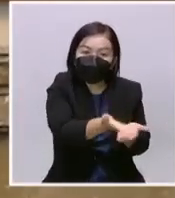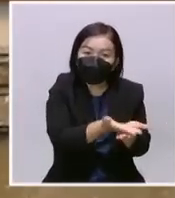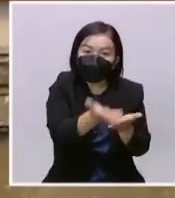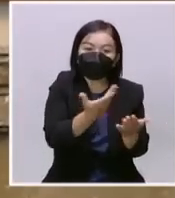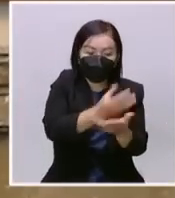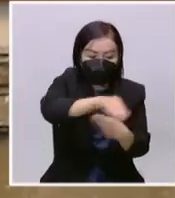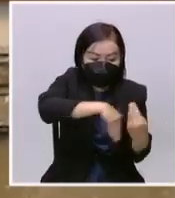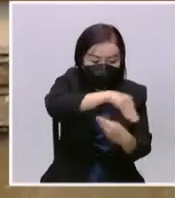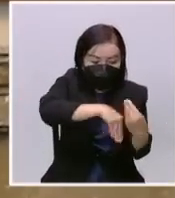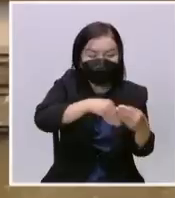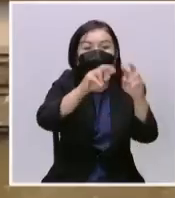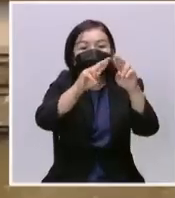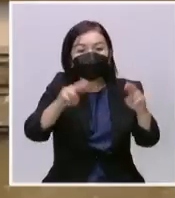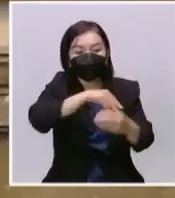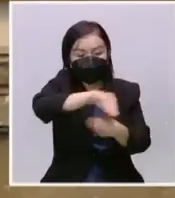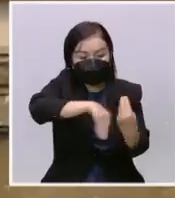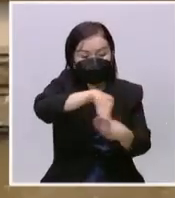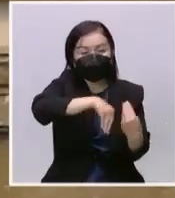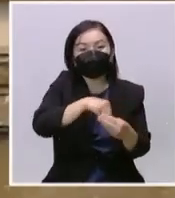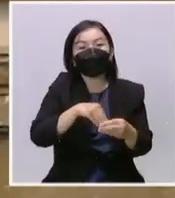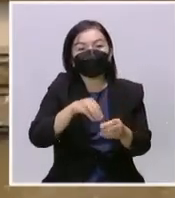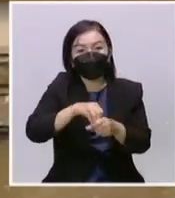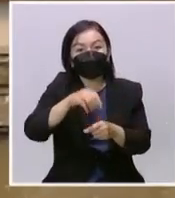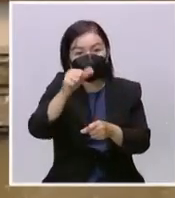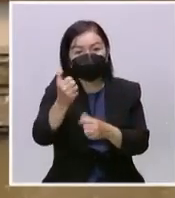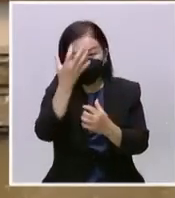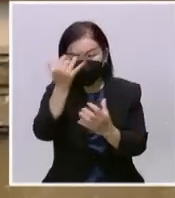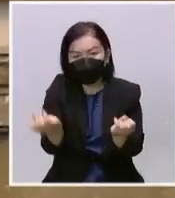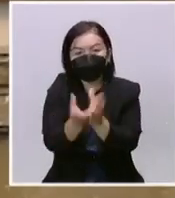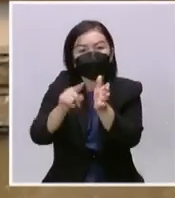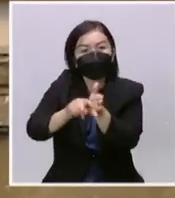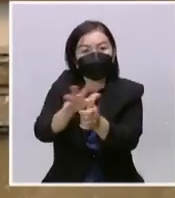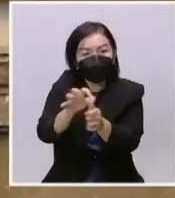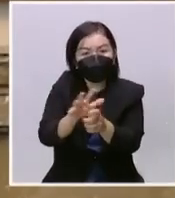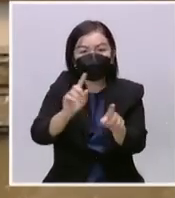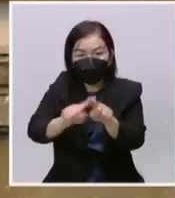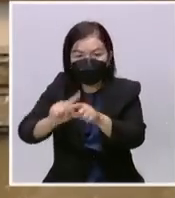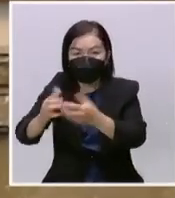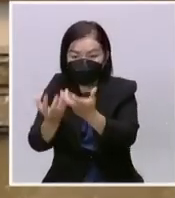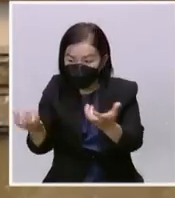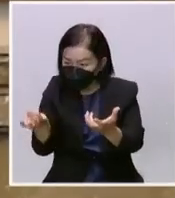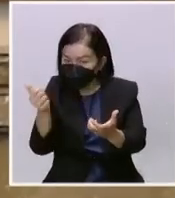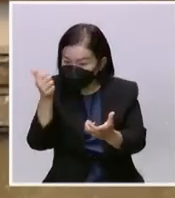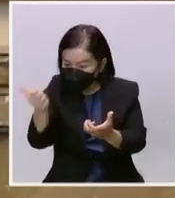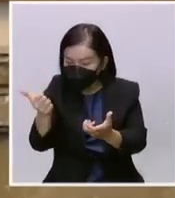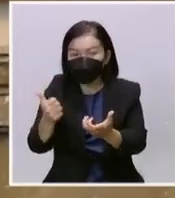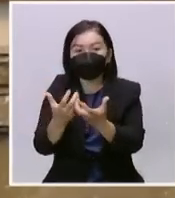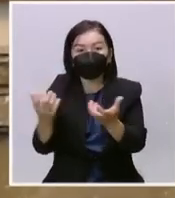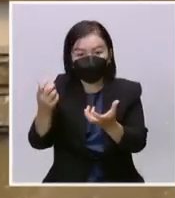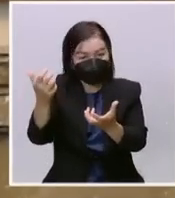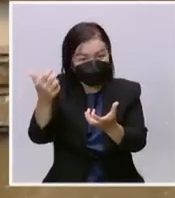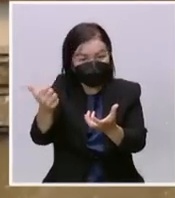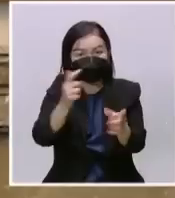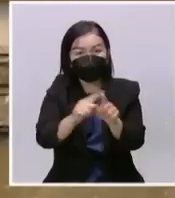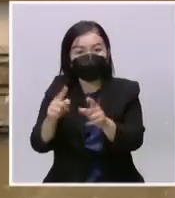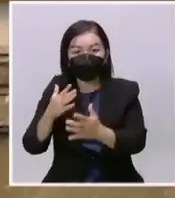อยู่รอดผ่านพ้นในวิกฤตช่วงนี้อาหารผลิตออกมาปลอดภัยแล้วมีคุณภาพมาสม